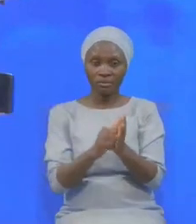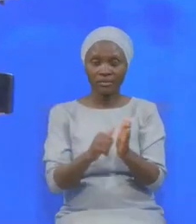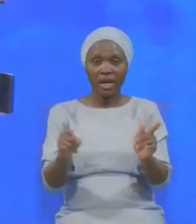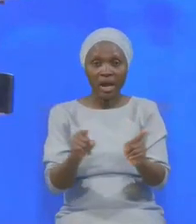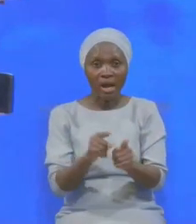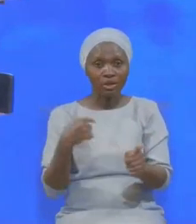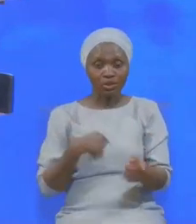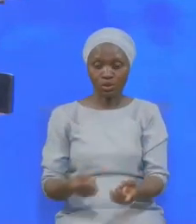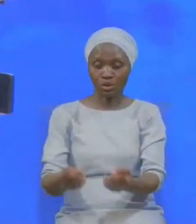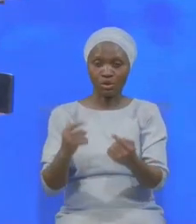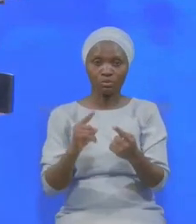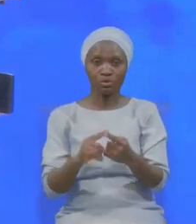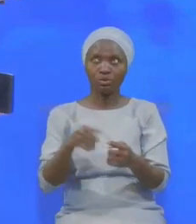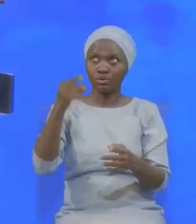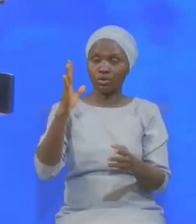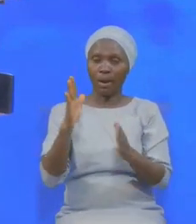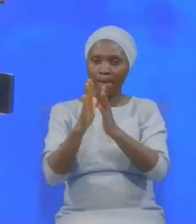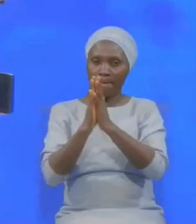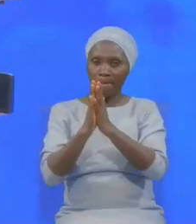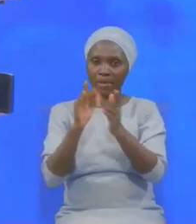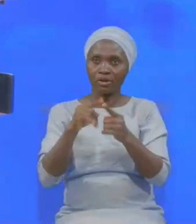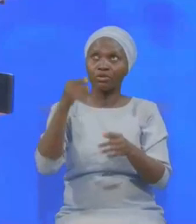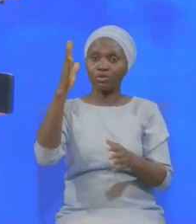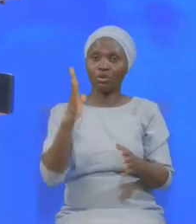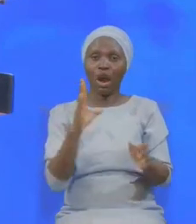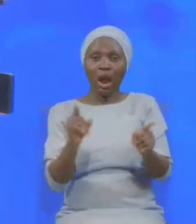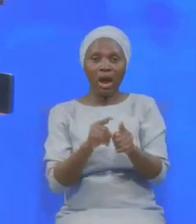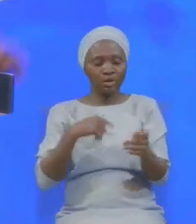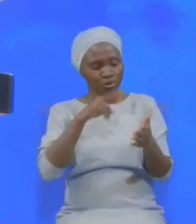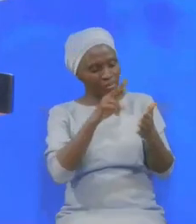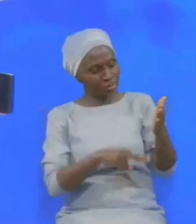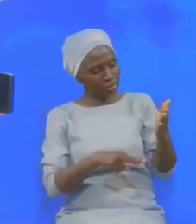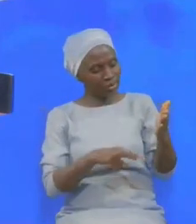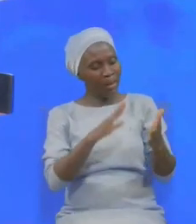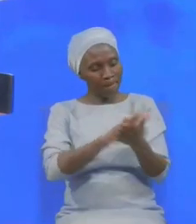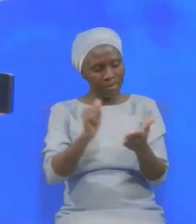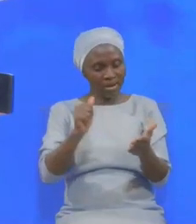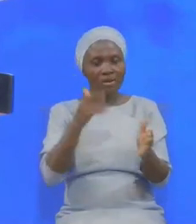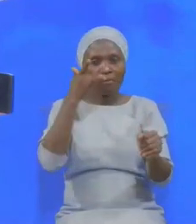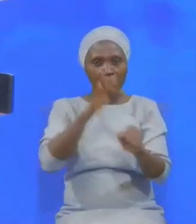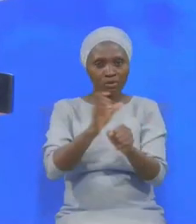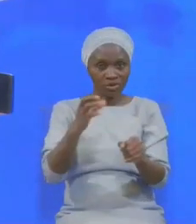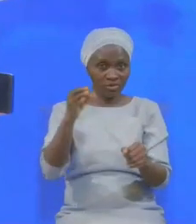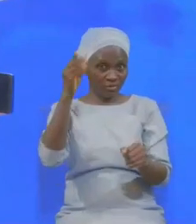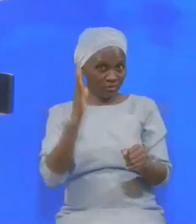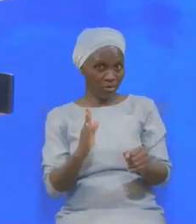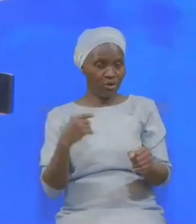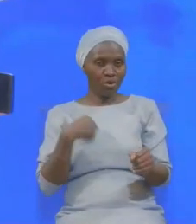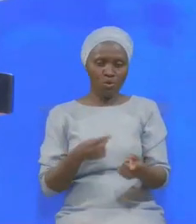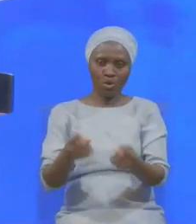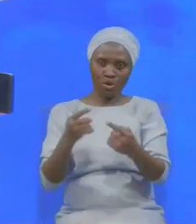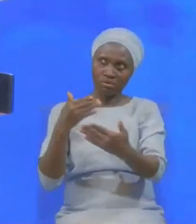à Dieu, comme nous prions Dieu, comme nous réclamons les promesses de Dieu, nous